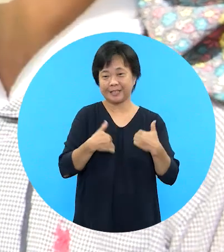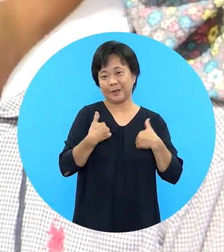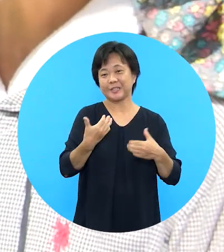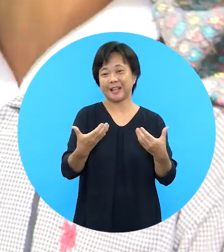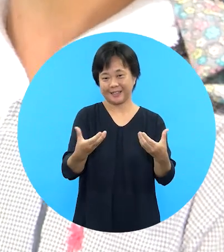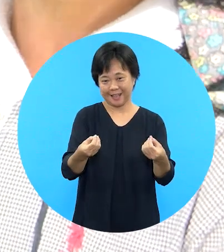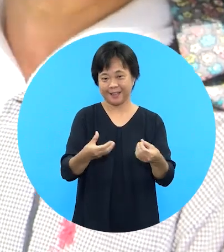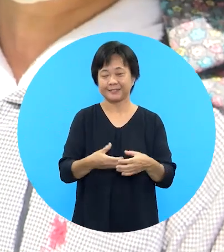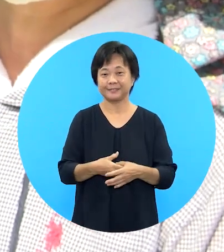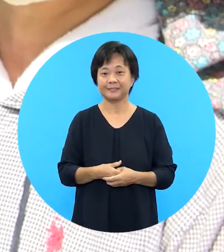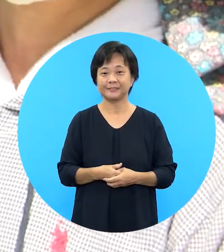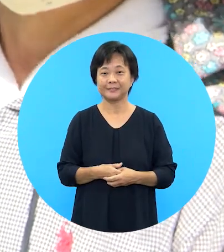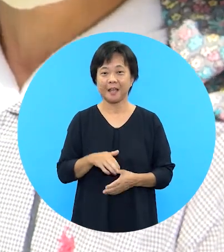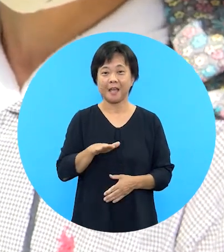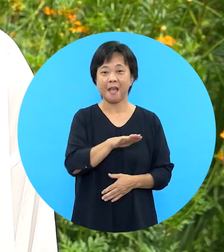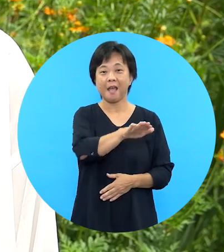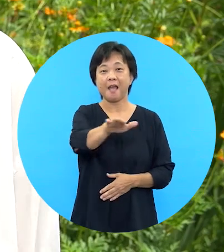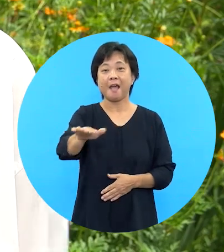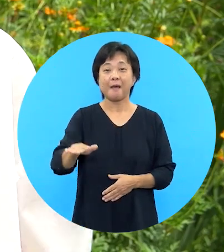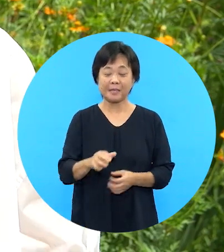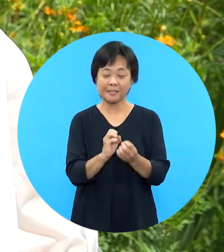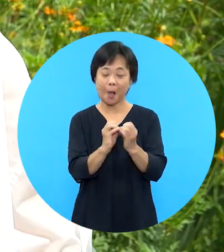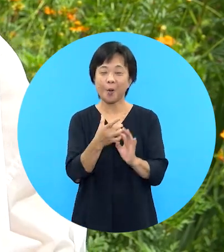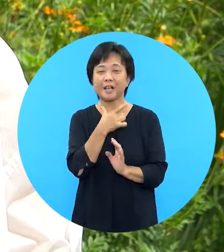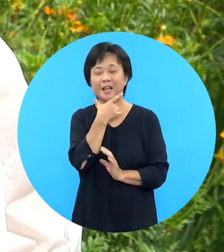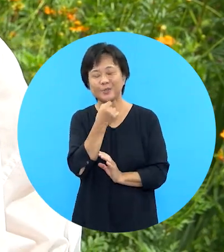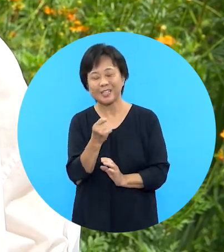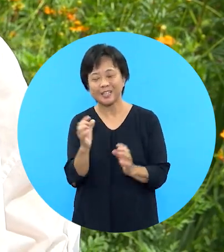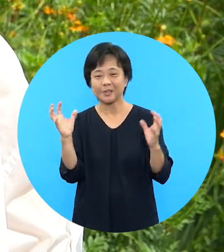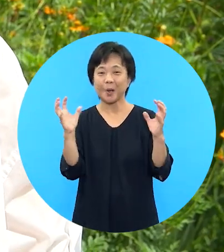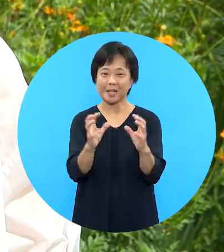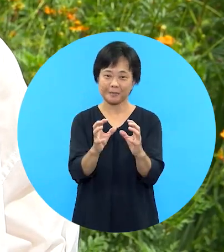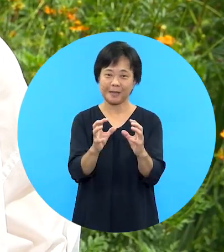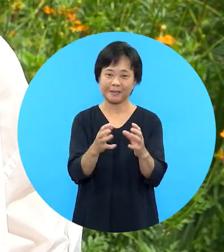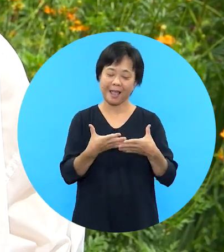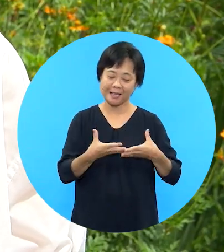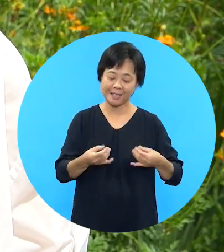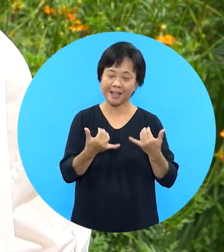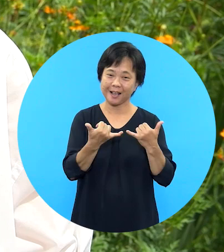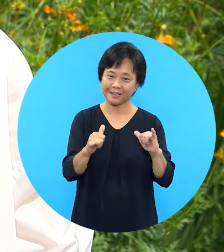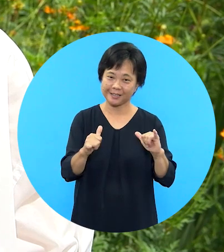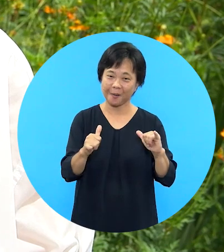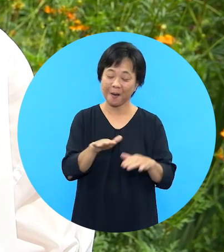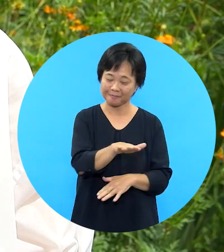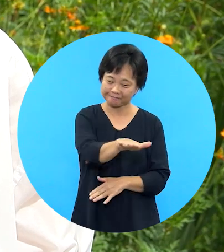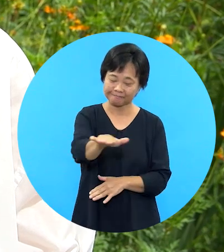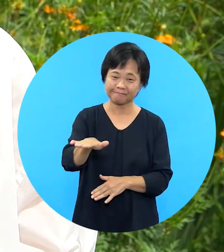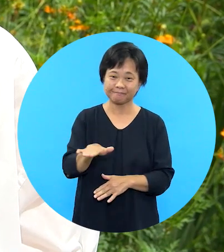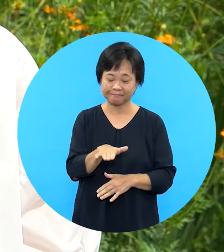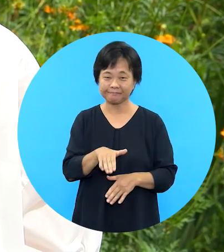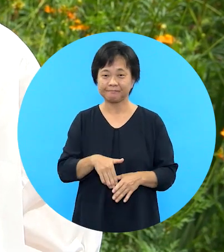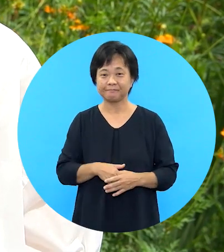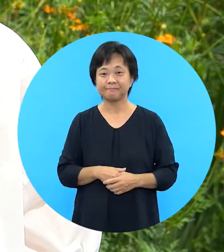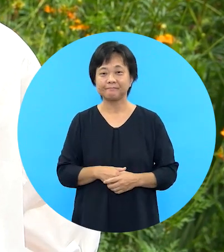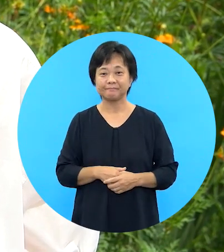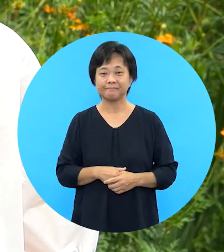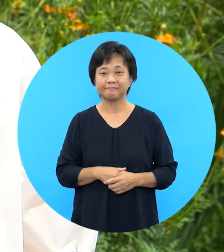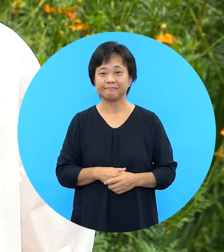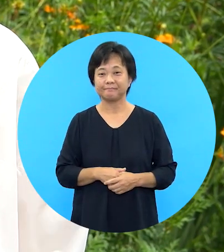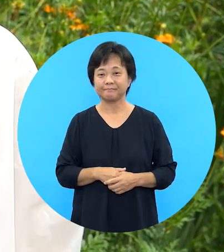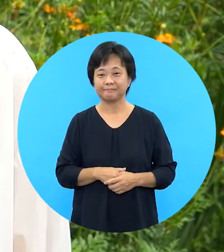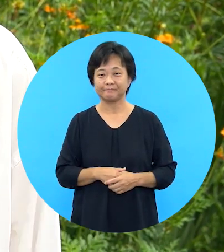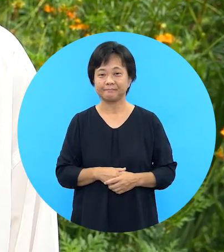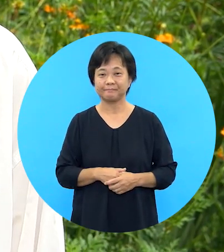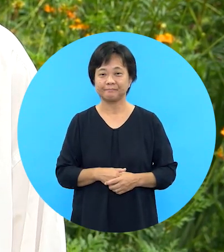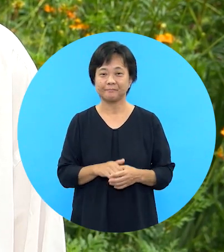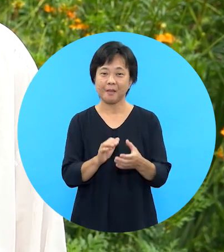ど、それもとても楽しかったです。 みんなお花が好きな人たちばっかしだから、だいたい優しい人たちの集まりみたいなもんで、